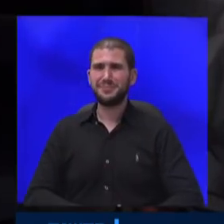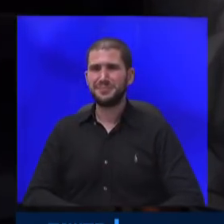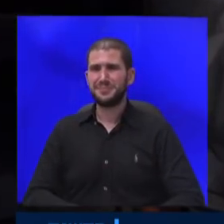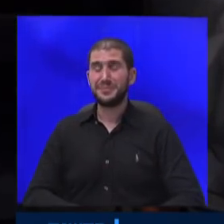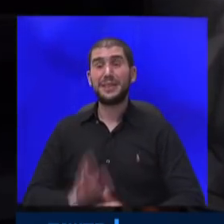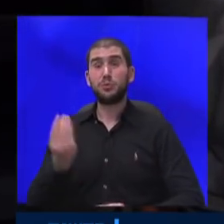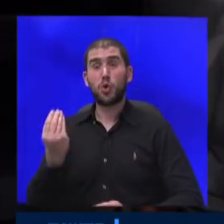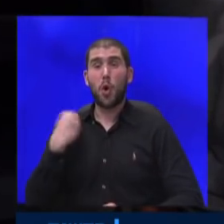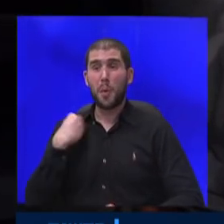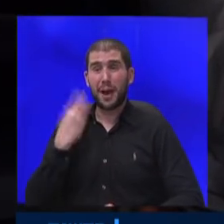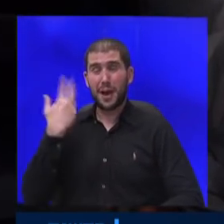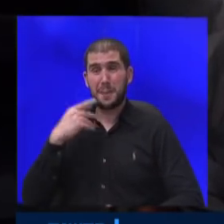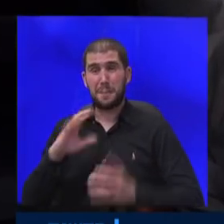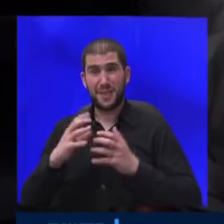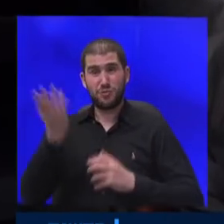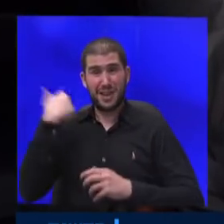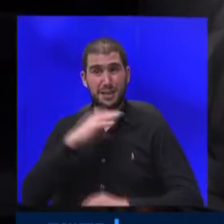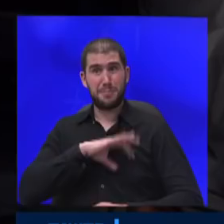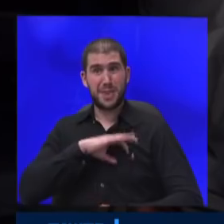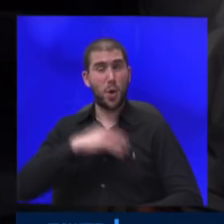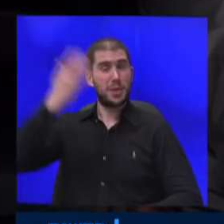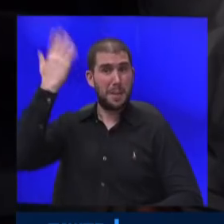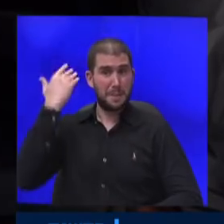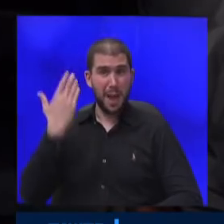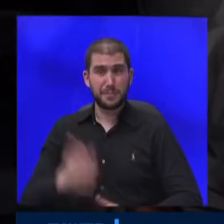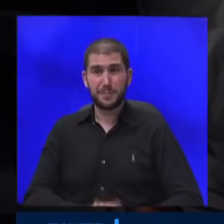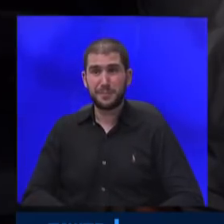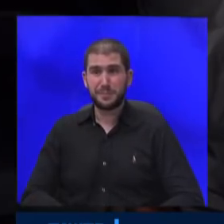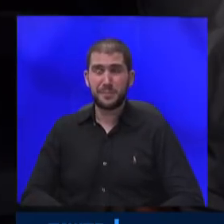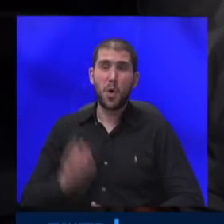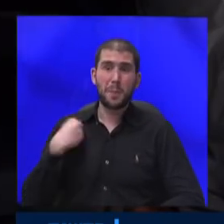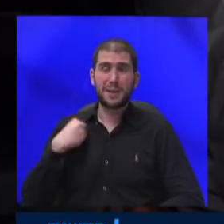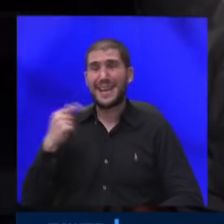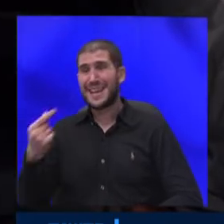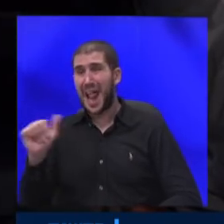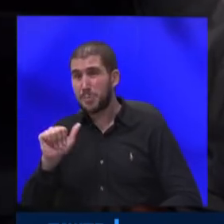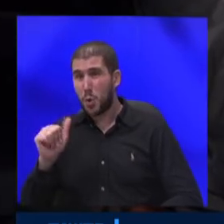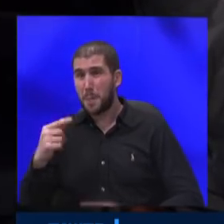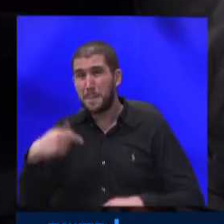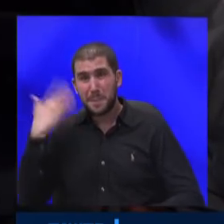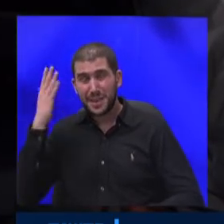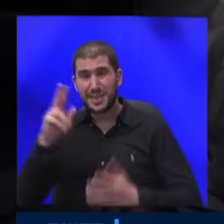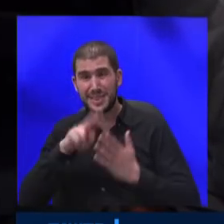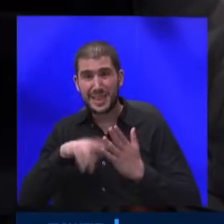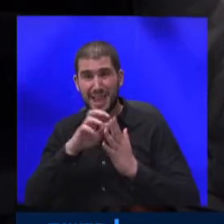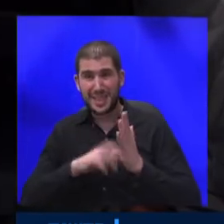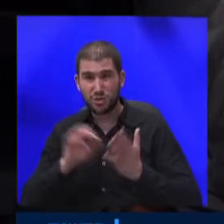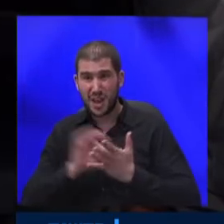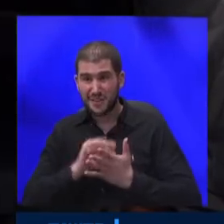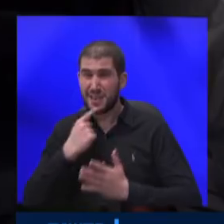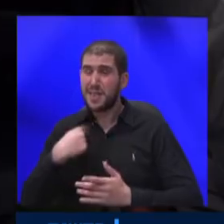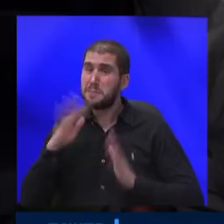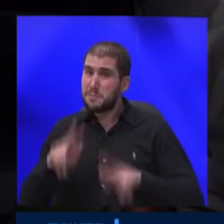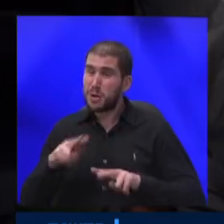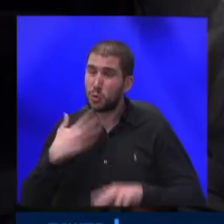מישהו היה אומר לי את זה בפתח תקווה, כשהייתי בתיכון, הוא אמר לי, גילה, יום, גילה, מגור, אומר לך, תקרא את הטקסט שכתבת ותגיד, אני ממש